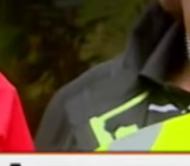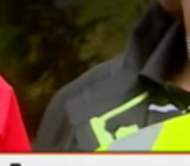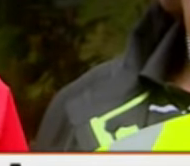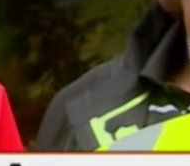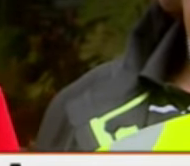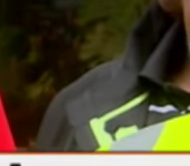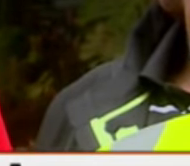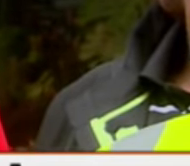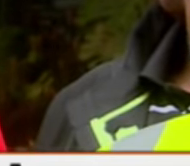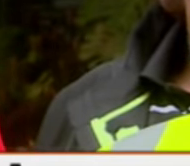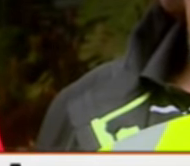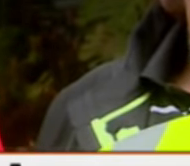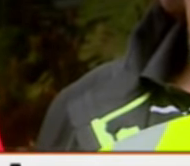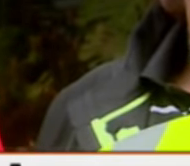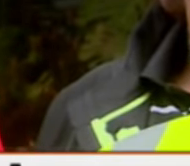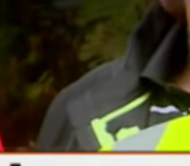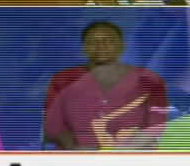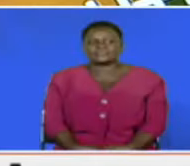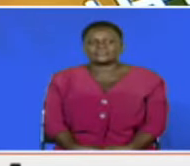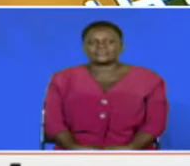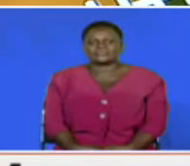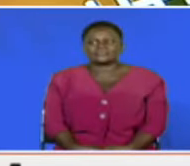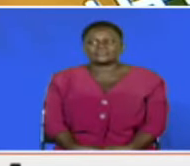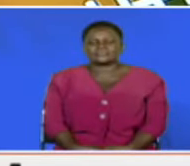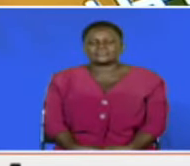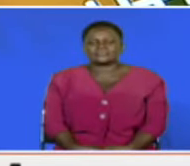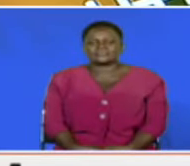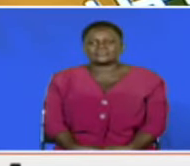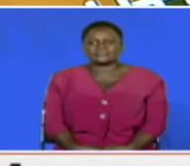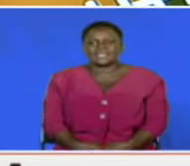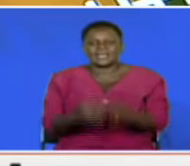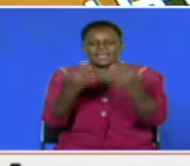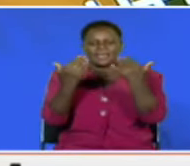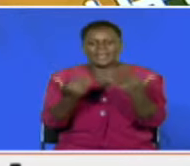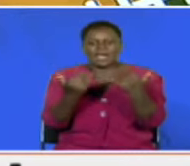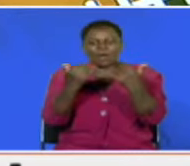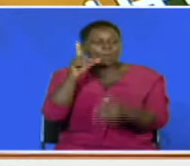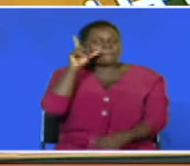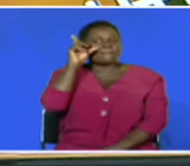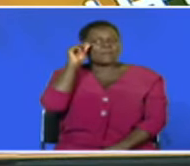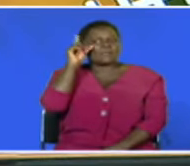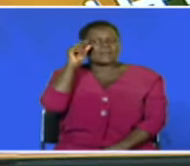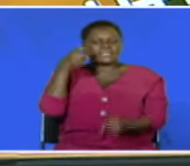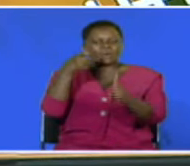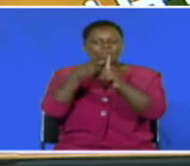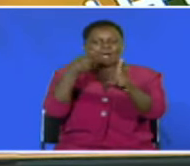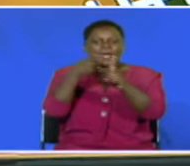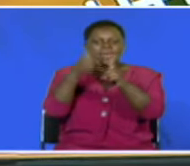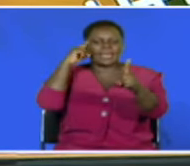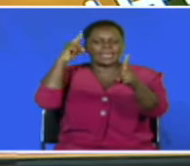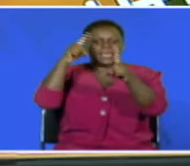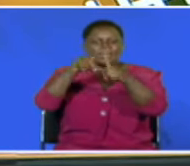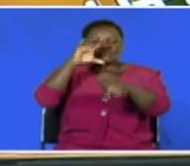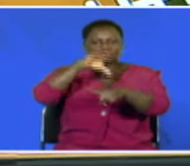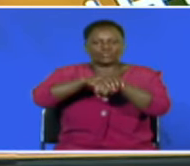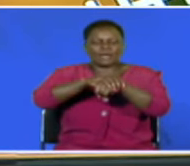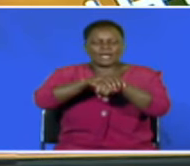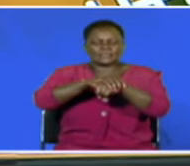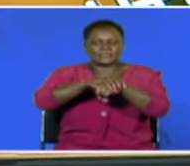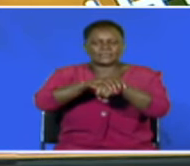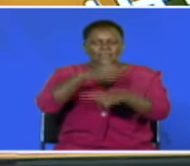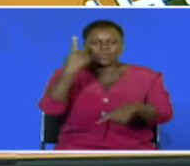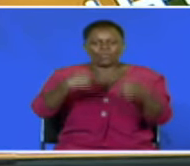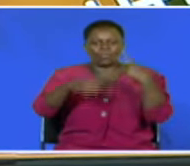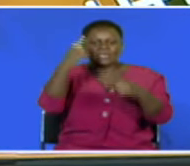Stadium and the Nyayo Stadium for that matter. Tukielekea sasa pwani ni kwamba Kwale Bao watalenga kutua